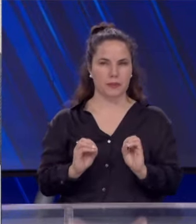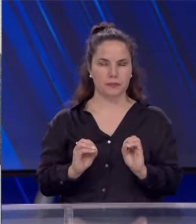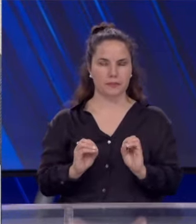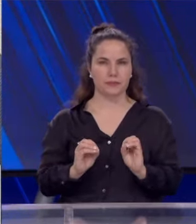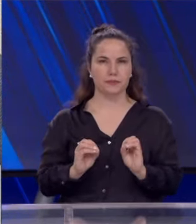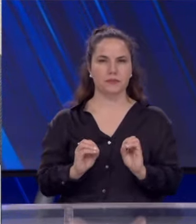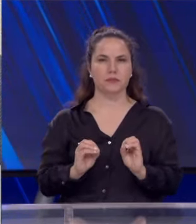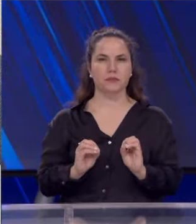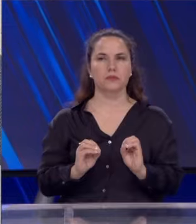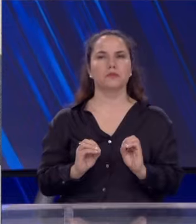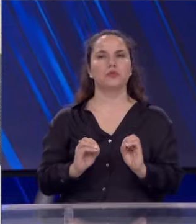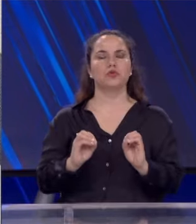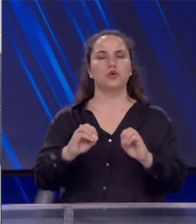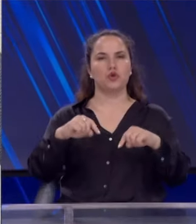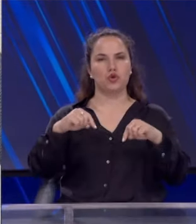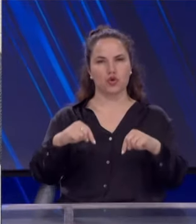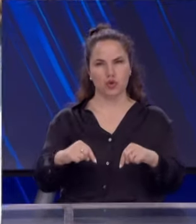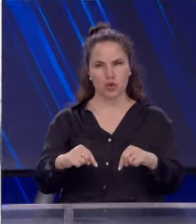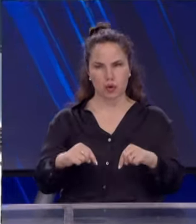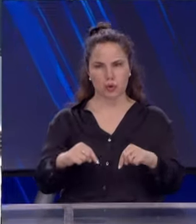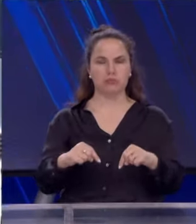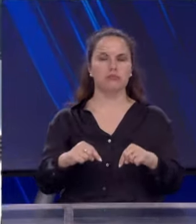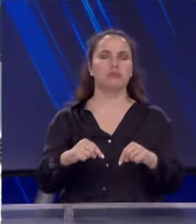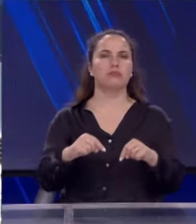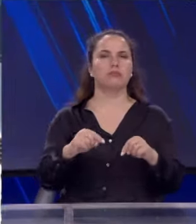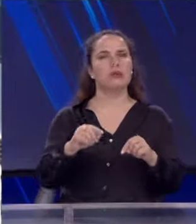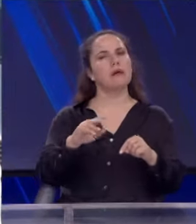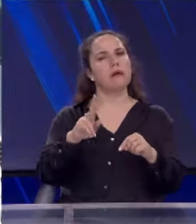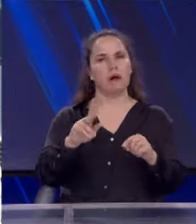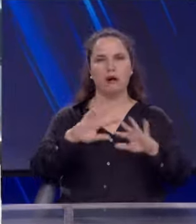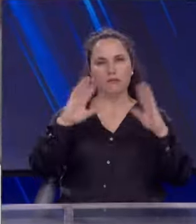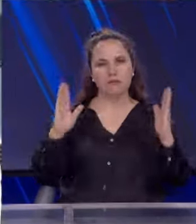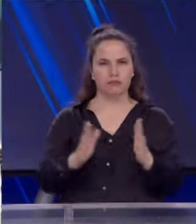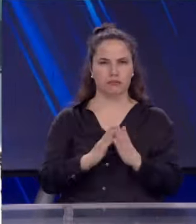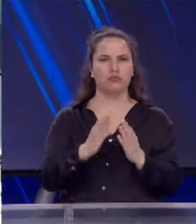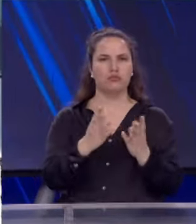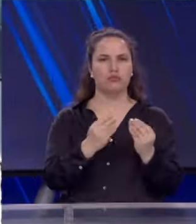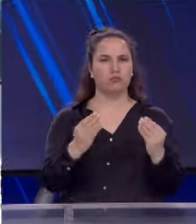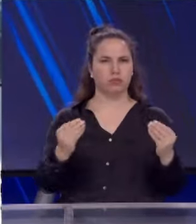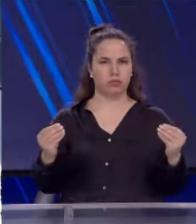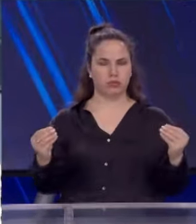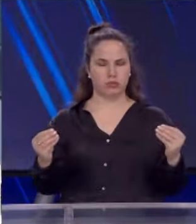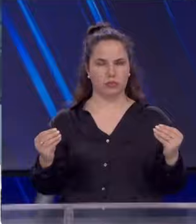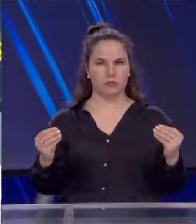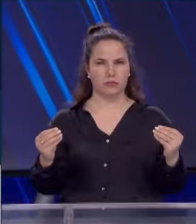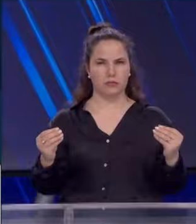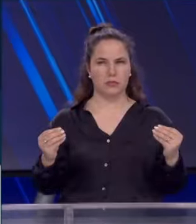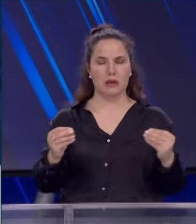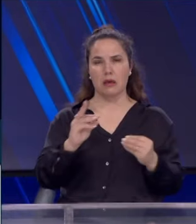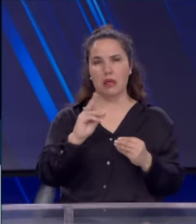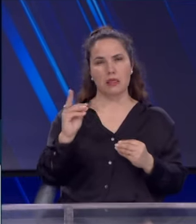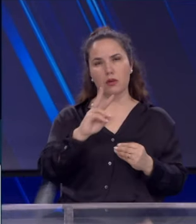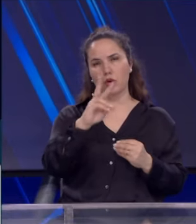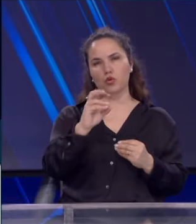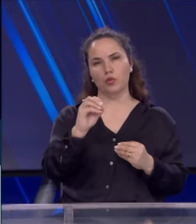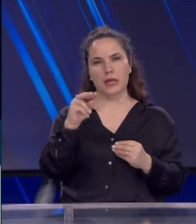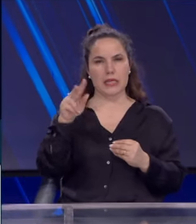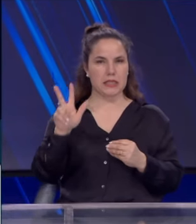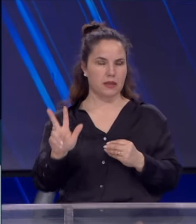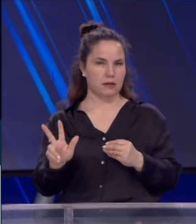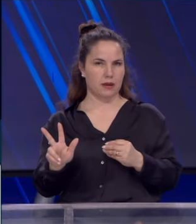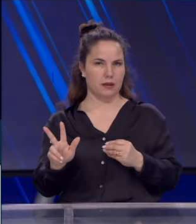rezultojnë të regjistruara rreth 7000 mjete. Sipas të dhënave të regjistrit kombëtar shqiptar, deri në dhjetor të vitit